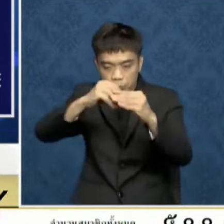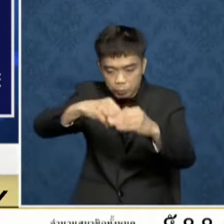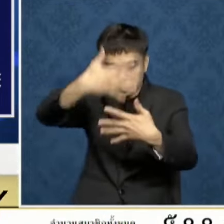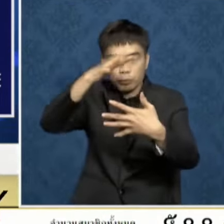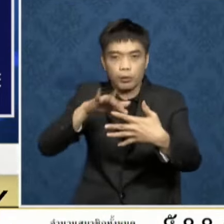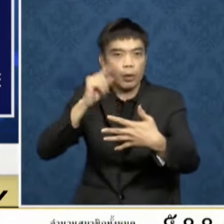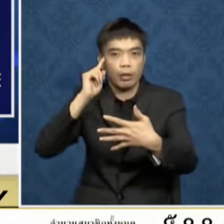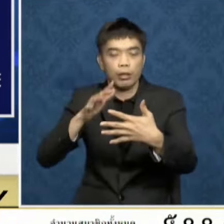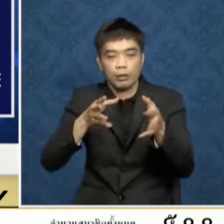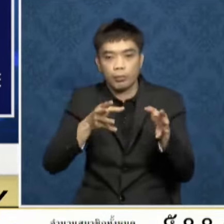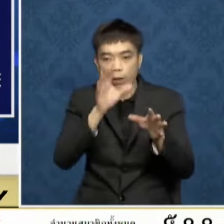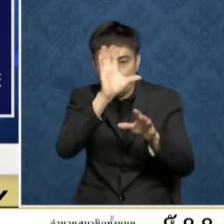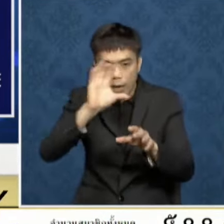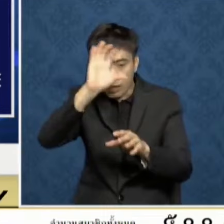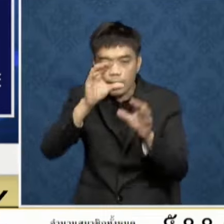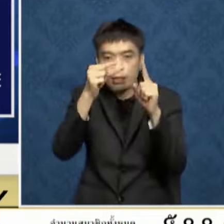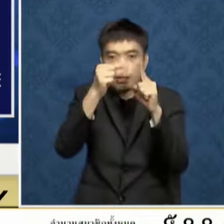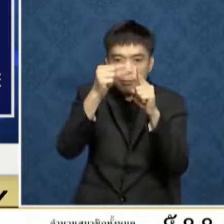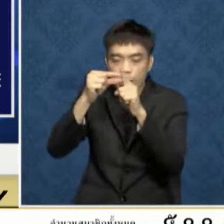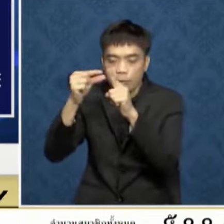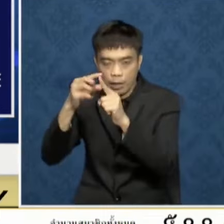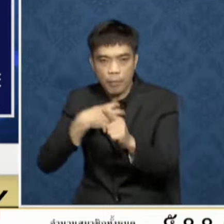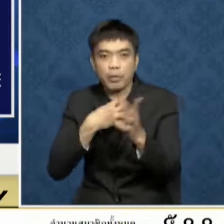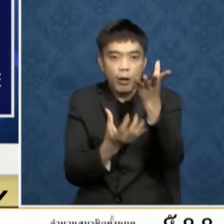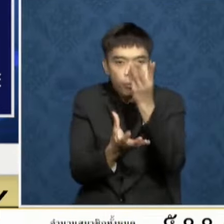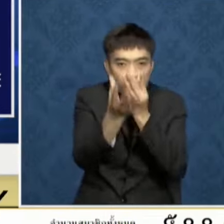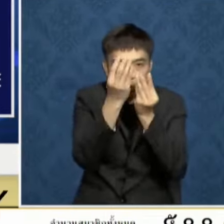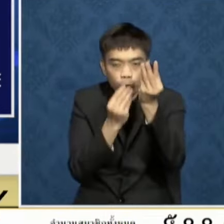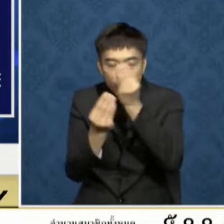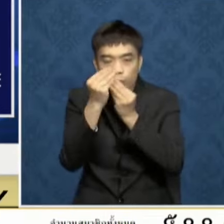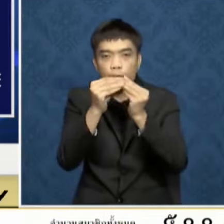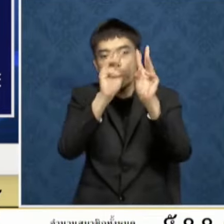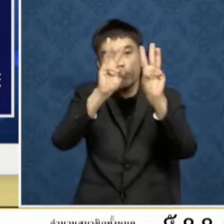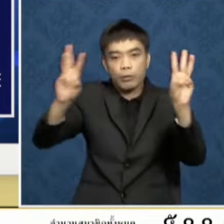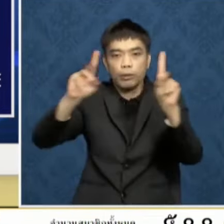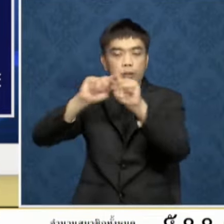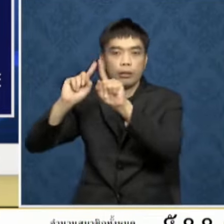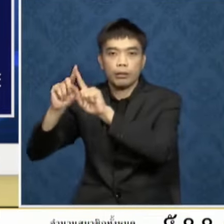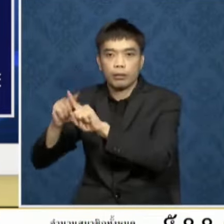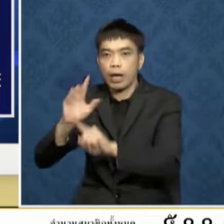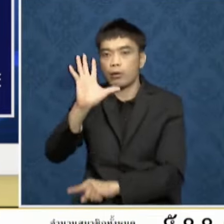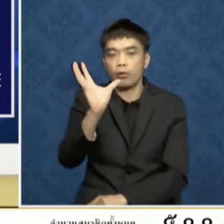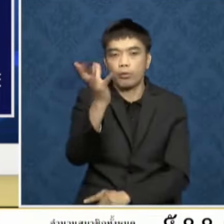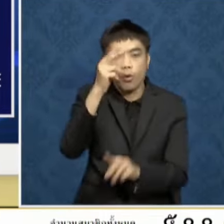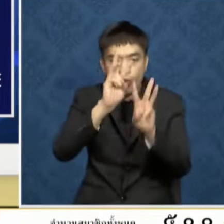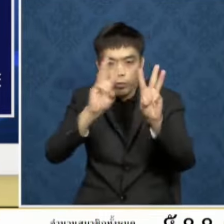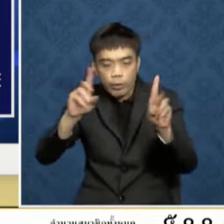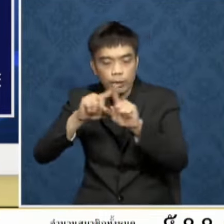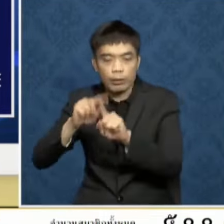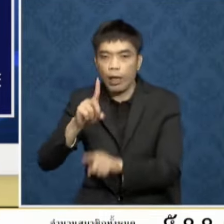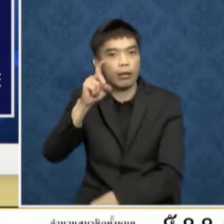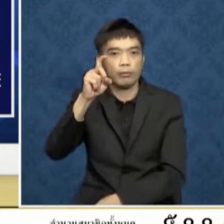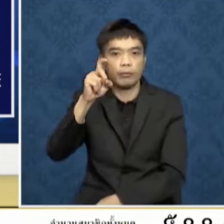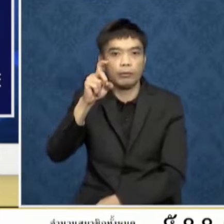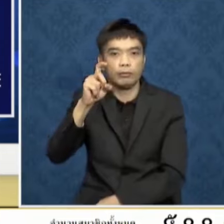ค้นหาคำที่พวกเขาต้องการรู้หรือเข้าไปเรียนรู้ช่องทางออนไลน์ต่างๆทางโลกอินเทอร์เน็ตค่ะแน่นอน